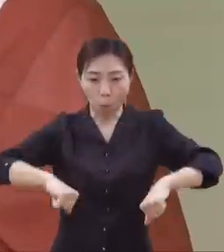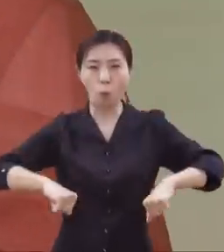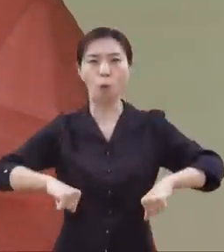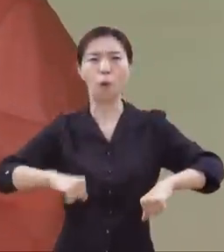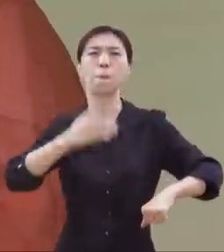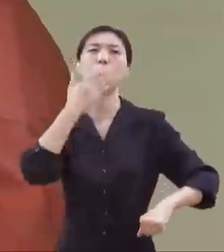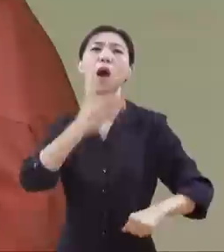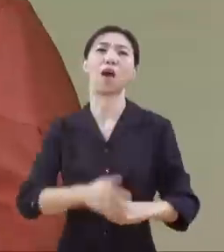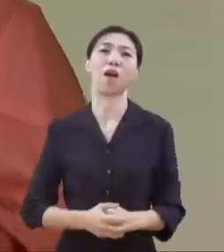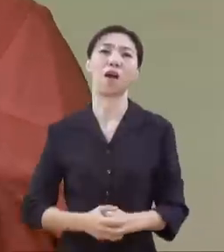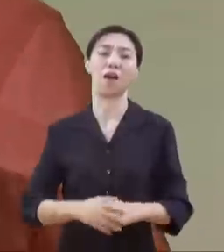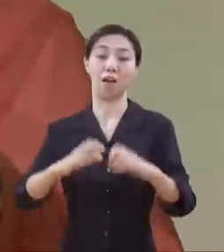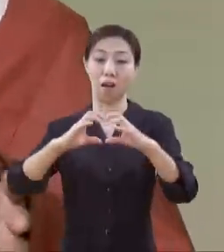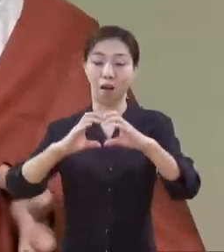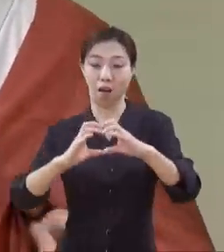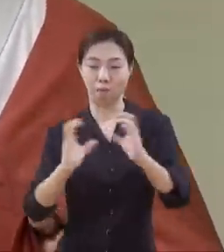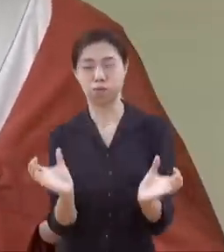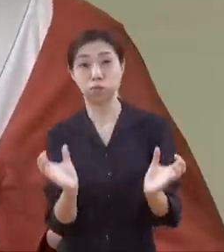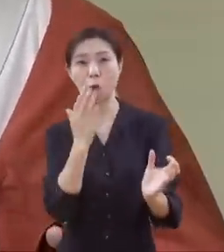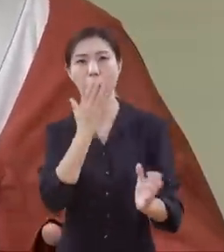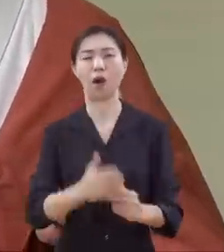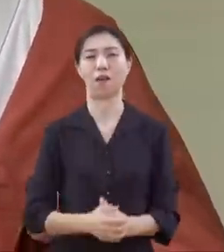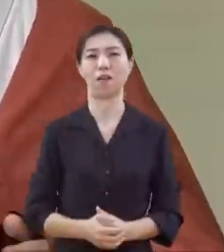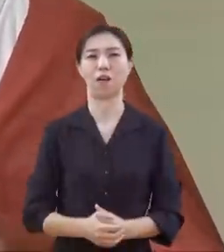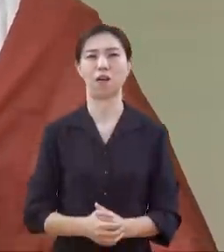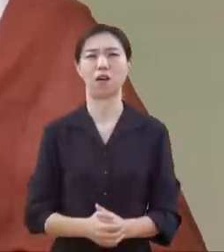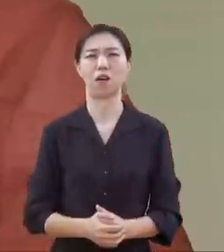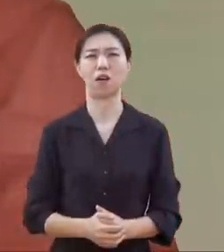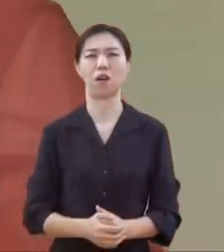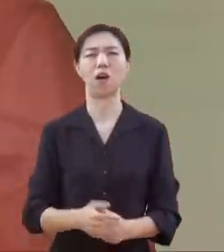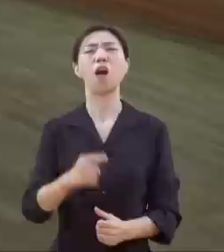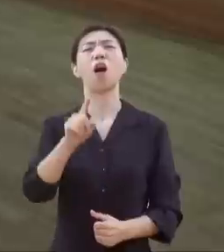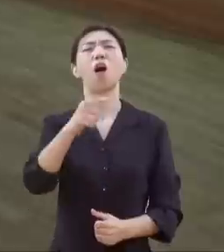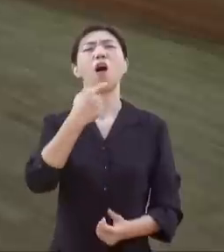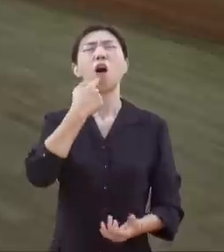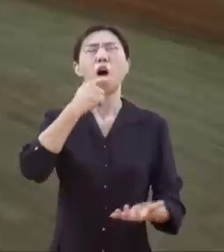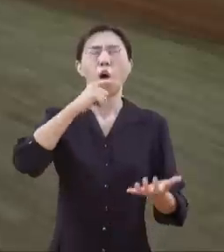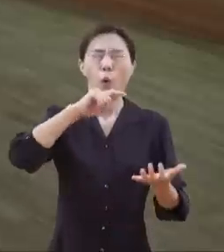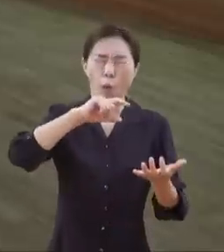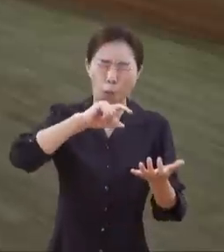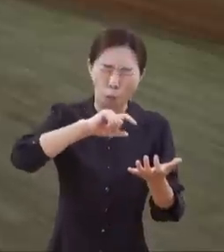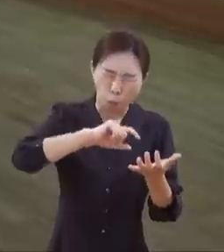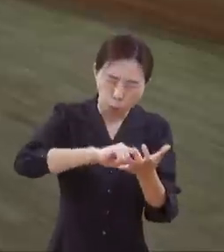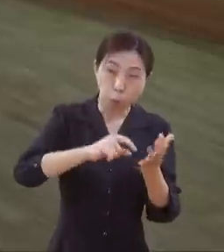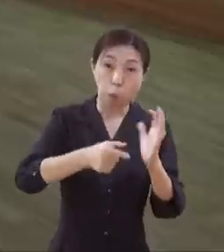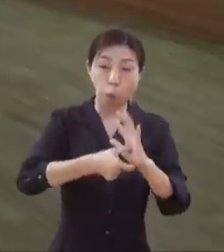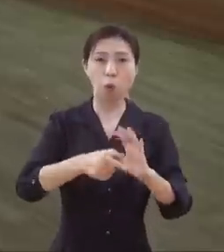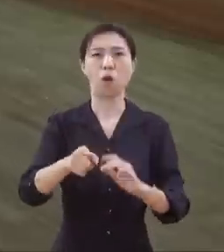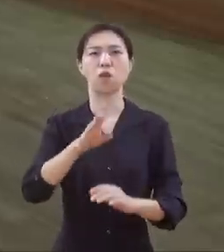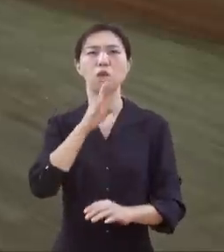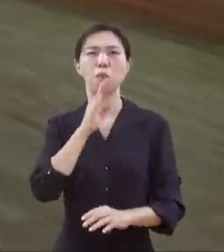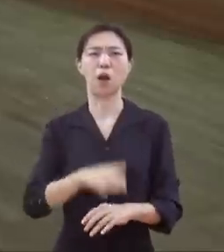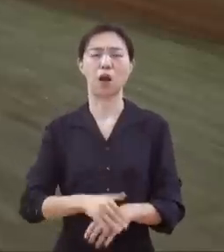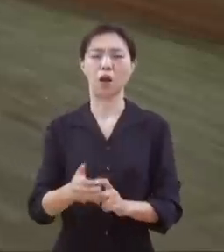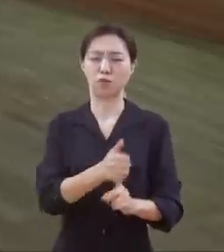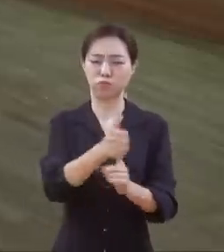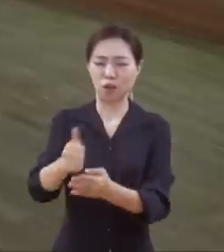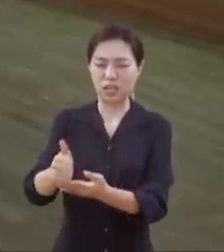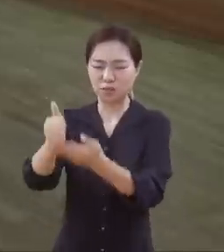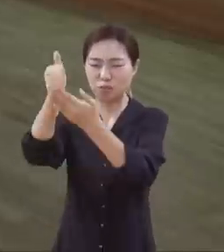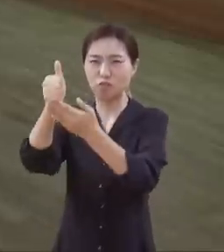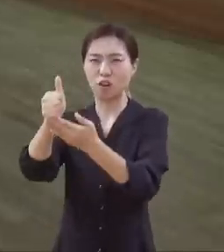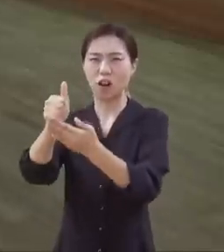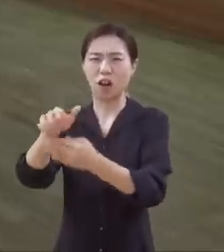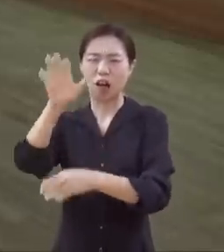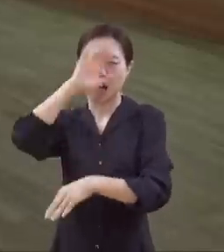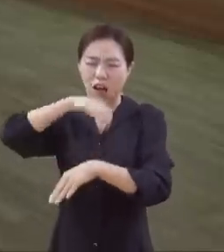우리의 부처님도 삼아승직업을 닦으셨듯이 그냥 우리도 성불하는 그날까지 우리도